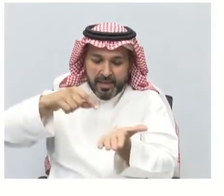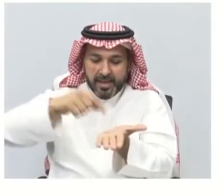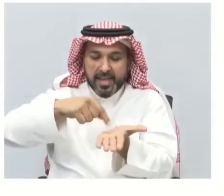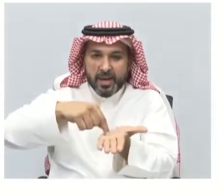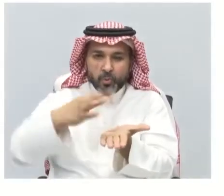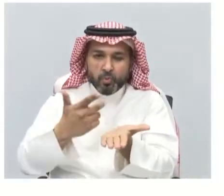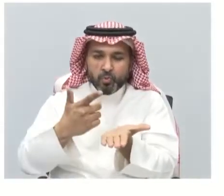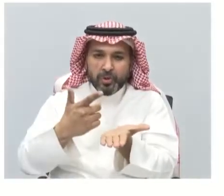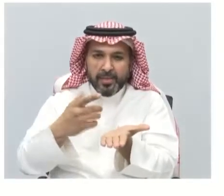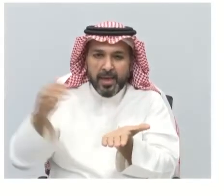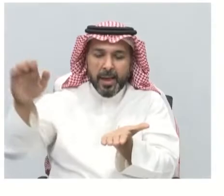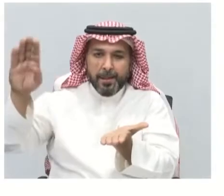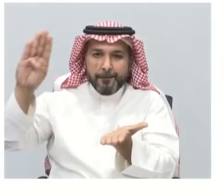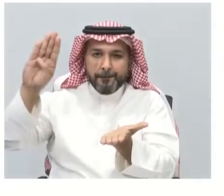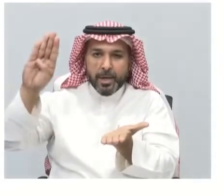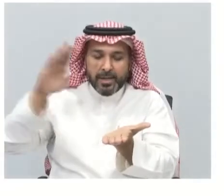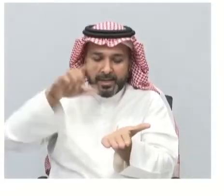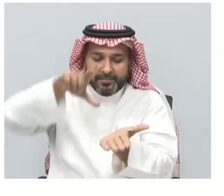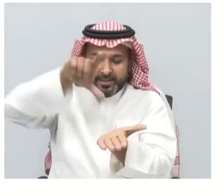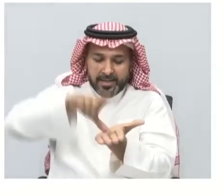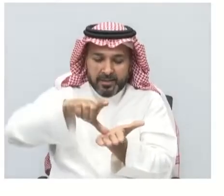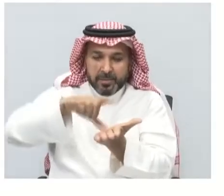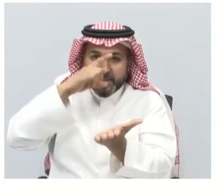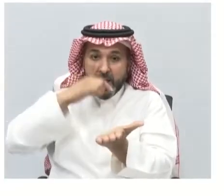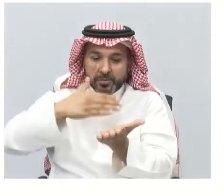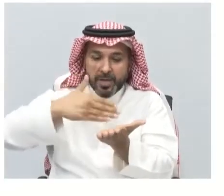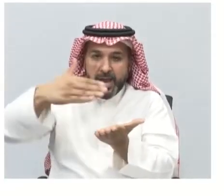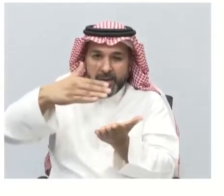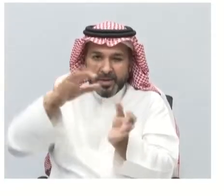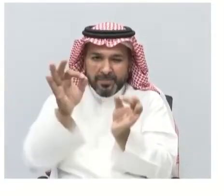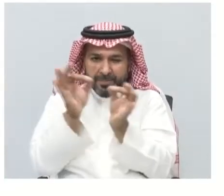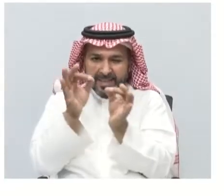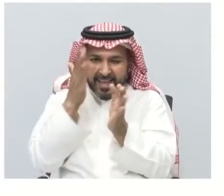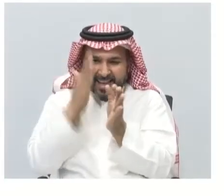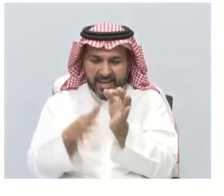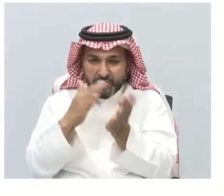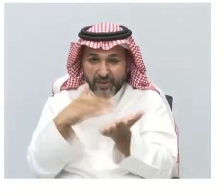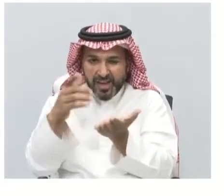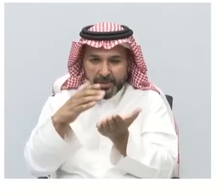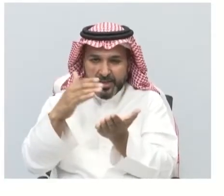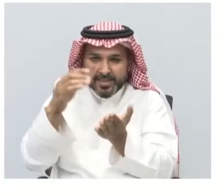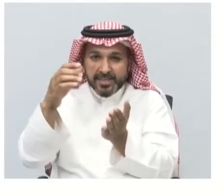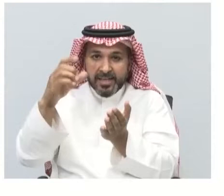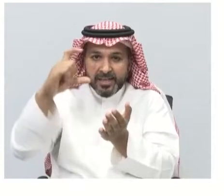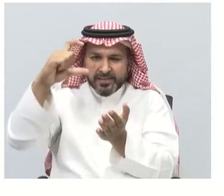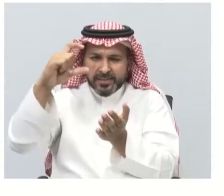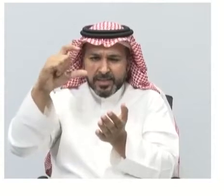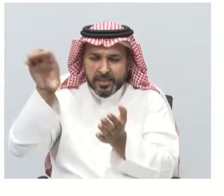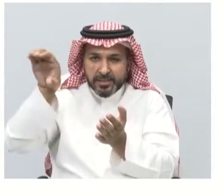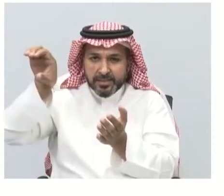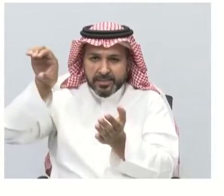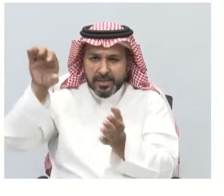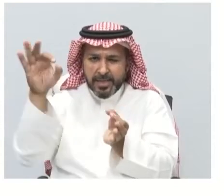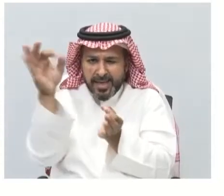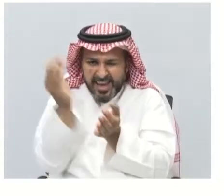تقاطع ايش تقاطع راس الفرجار عند سي وتقاطع راس الفرجار عند ايش عند عند بي بعد ذلك يكون